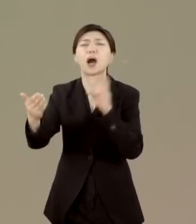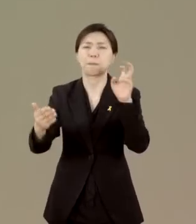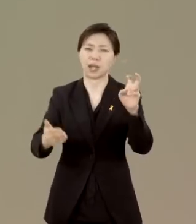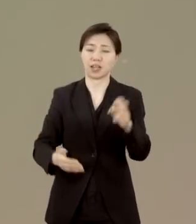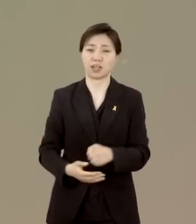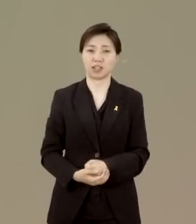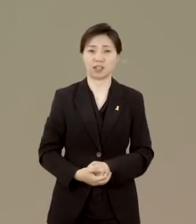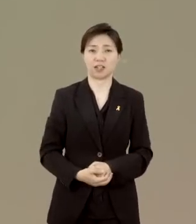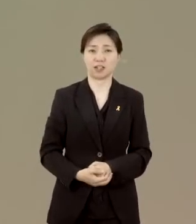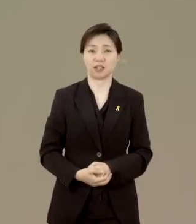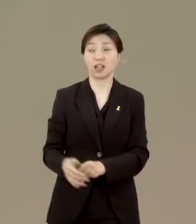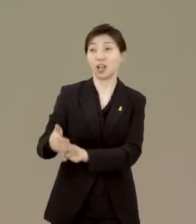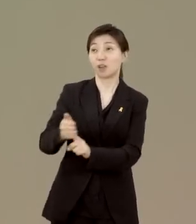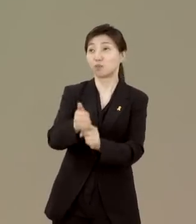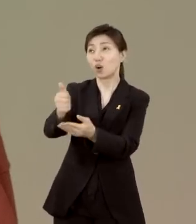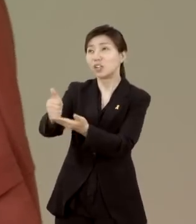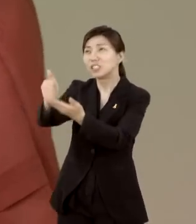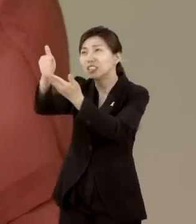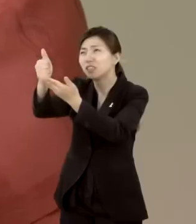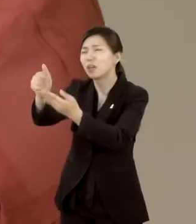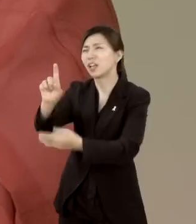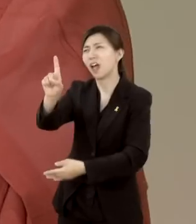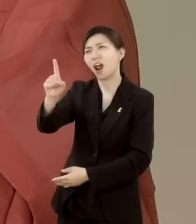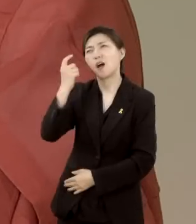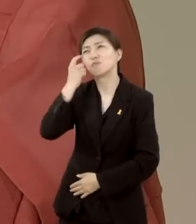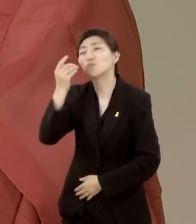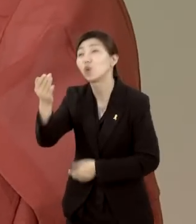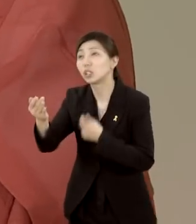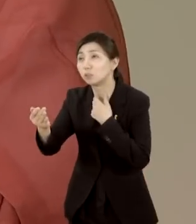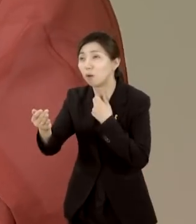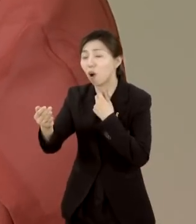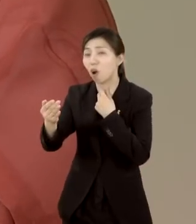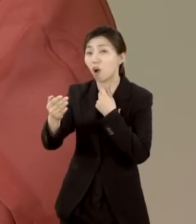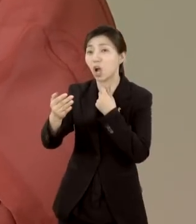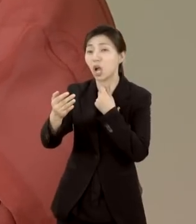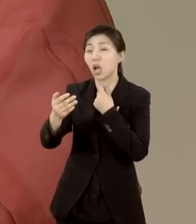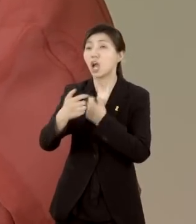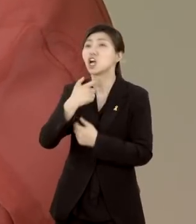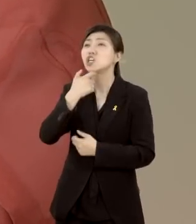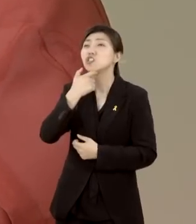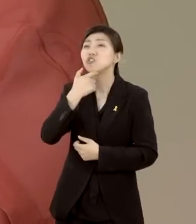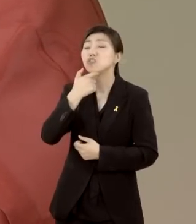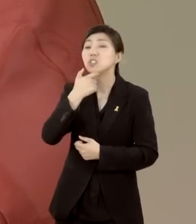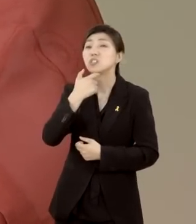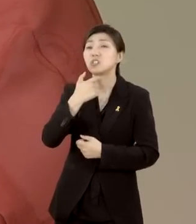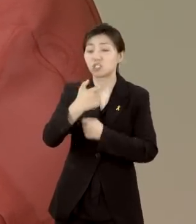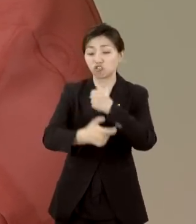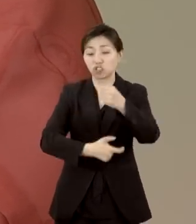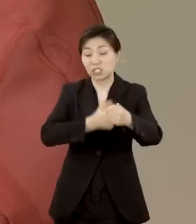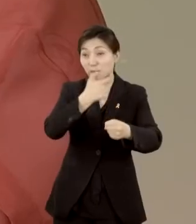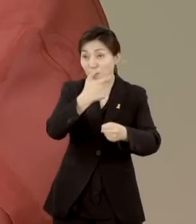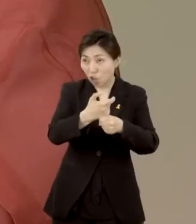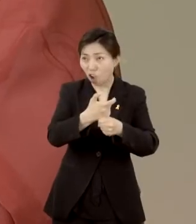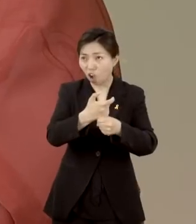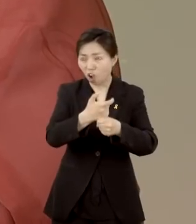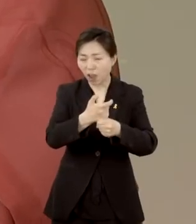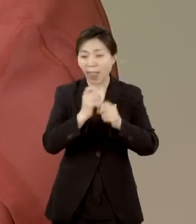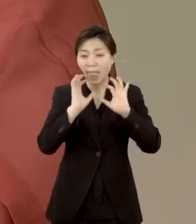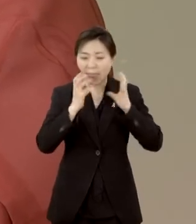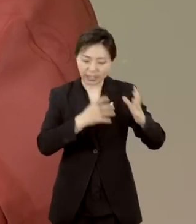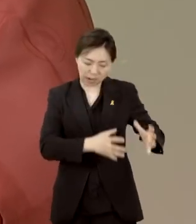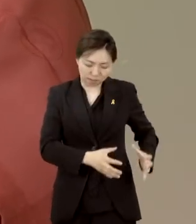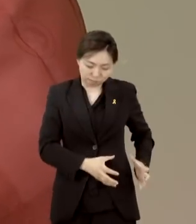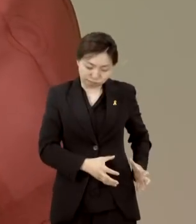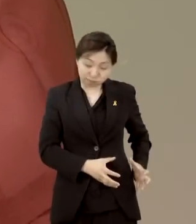더 여쭙고자 하옵니다 저 60년 동안 엄마 뱃속에 있었던 늙은 아기의